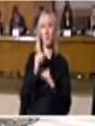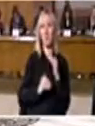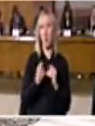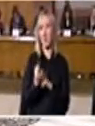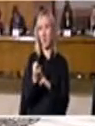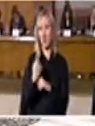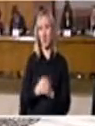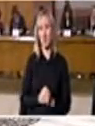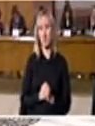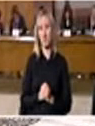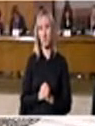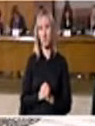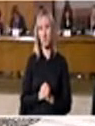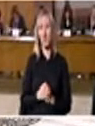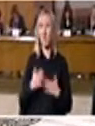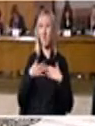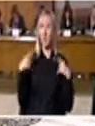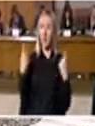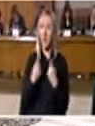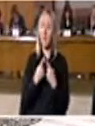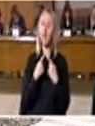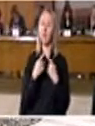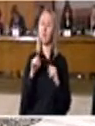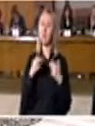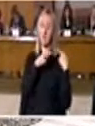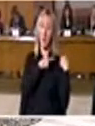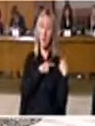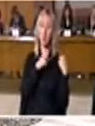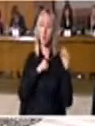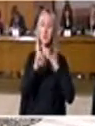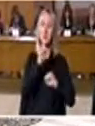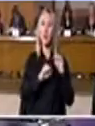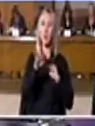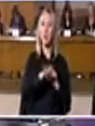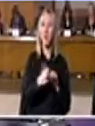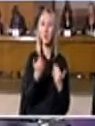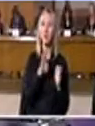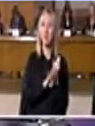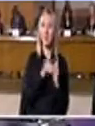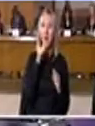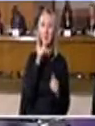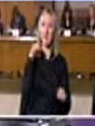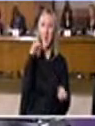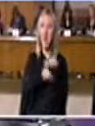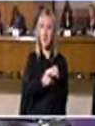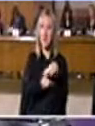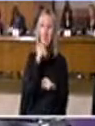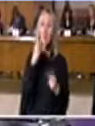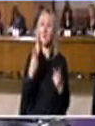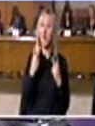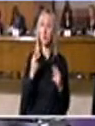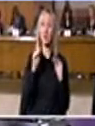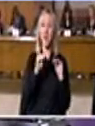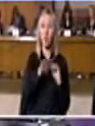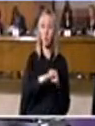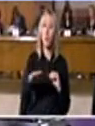život. Na nama je da zaštitimo posebno decu od diskriminacije i nasilja, ali ono što je veoma važno da ih naučimo